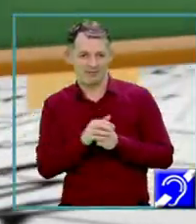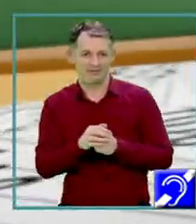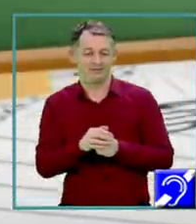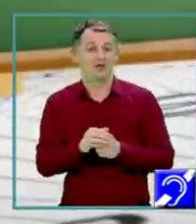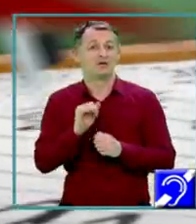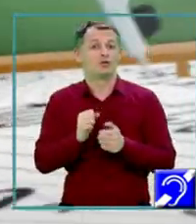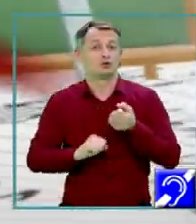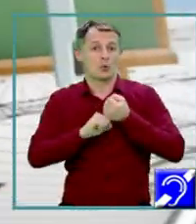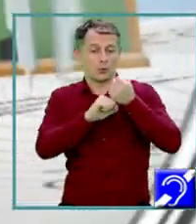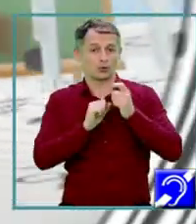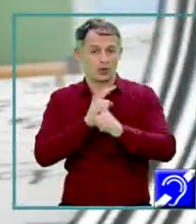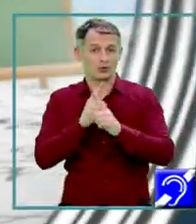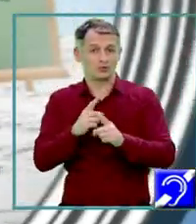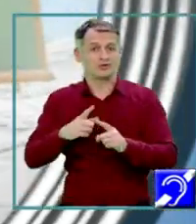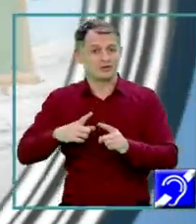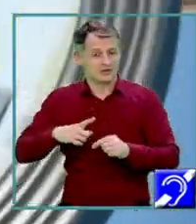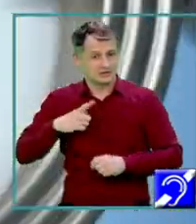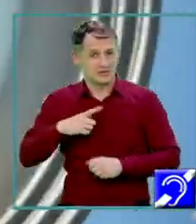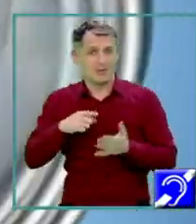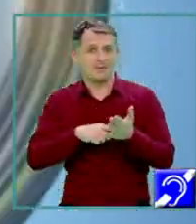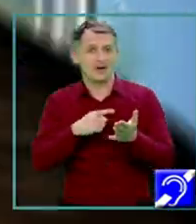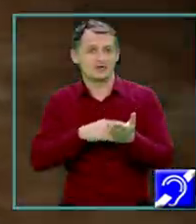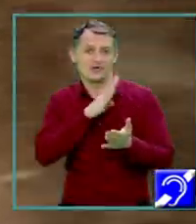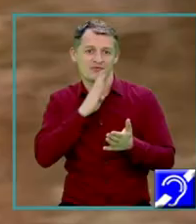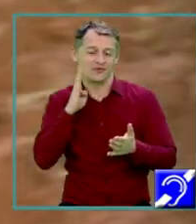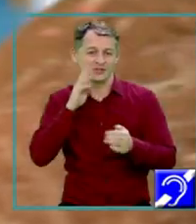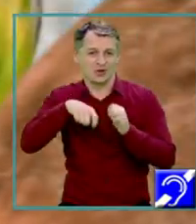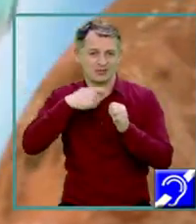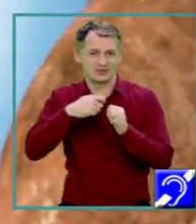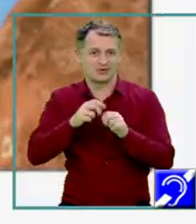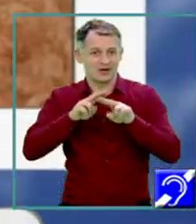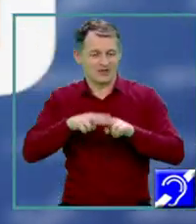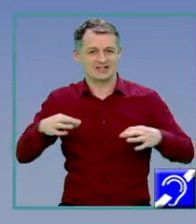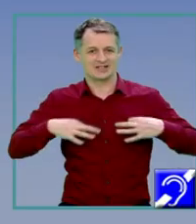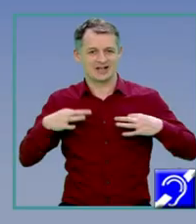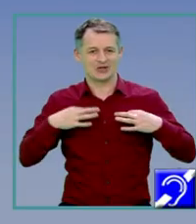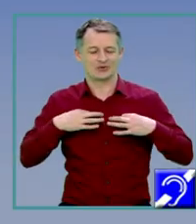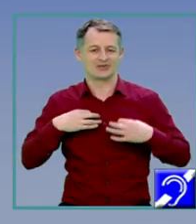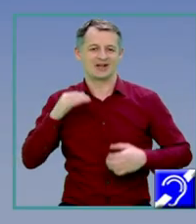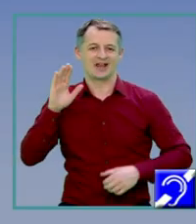sunt disponibile pe pagina de Facebook a emisiunii. Rămâneți sănătoși și să aveți un weekend reușit!